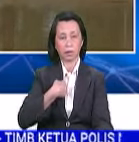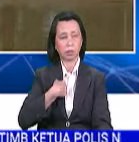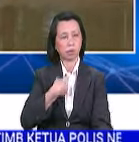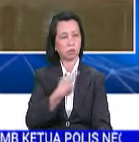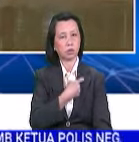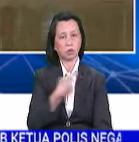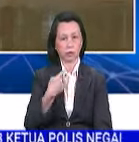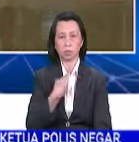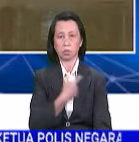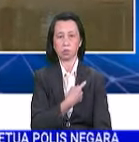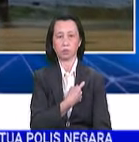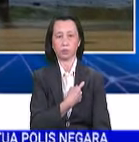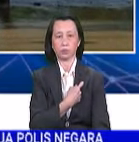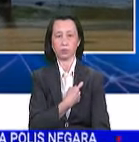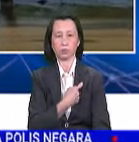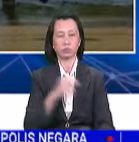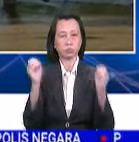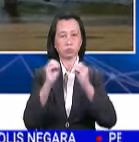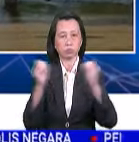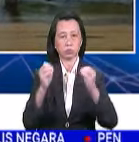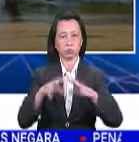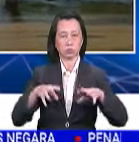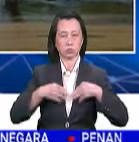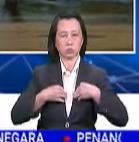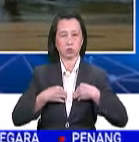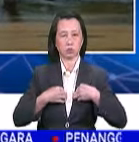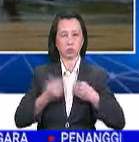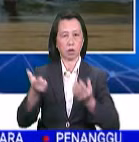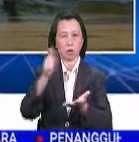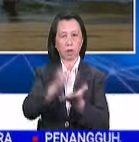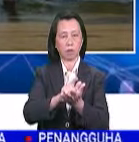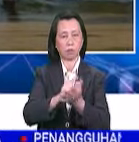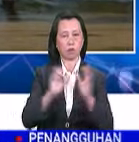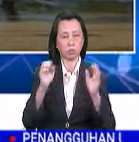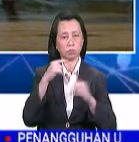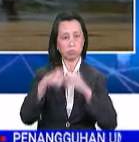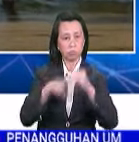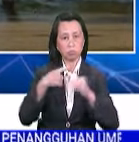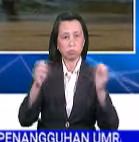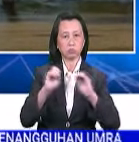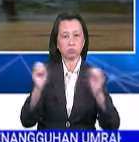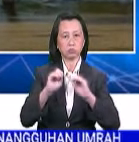lagi tidak menerima apa-apa laporan berkenaan dengan